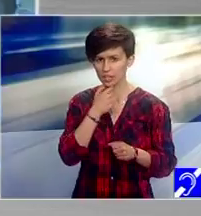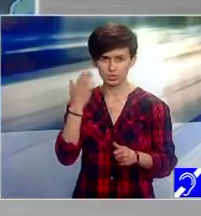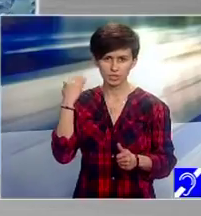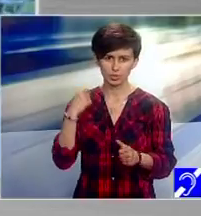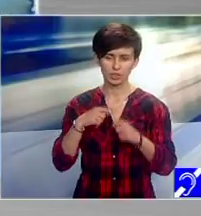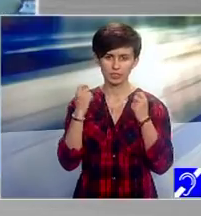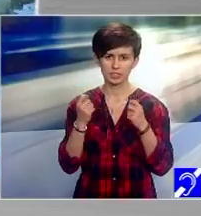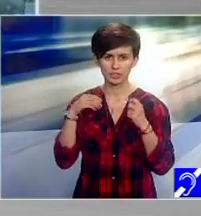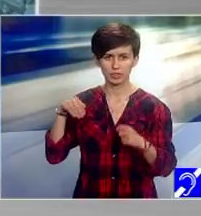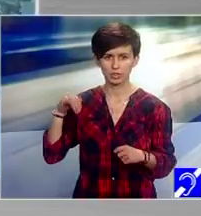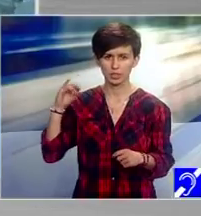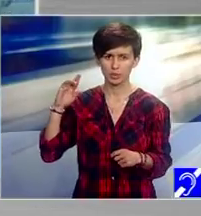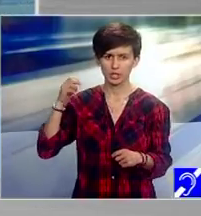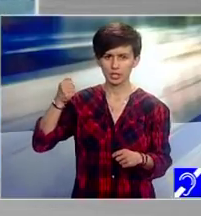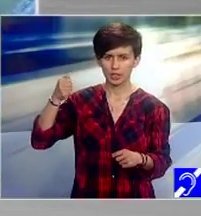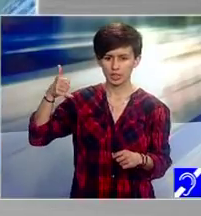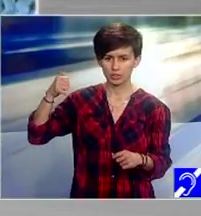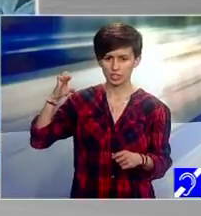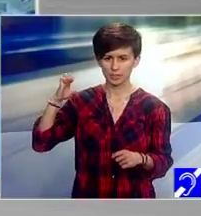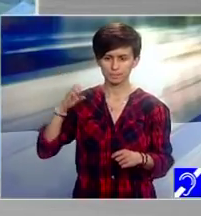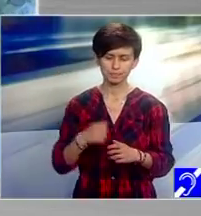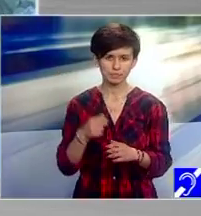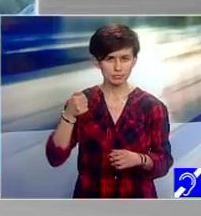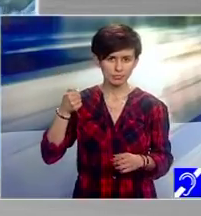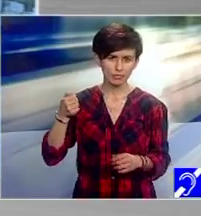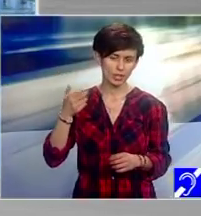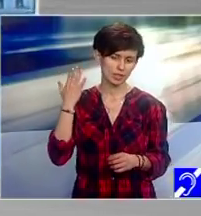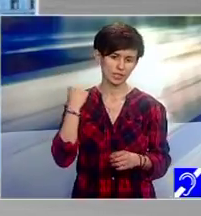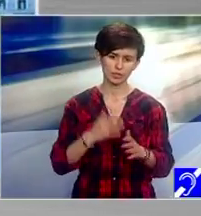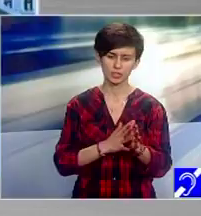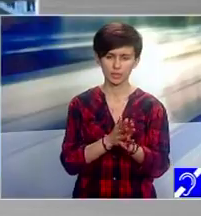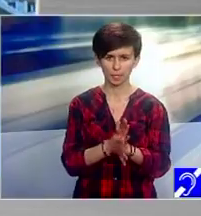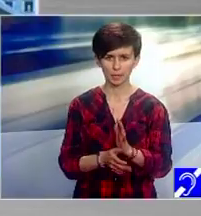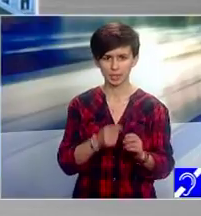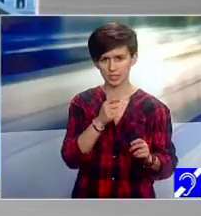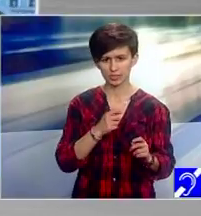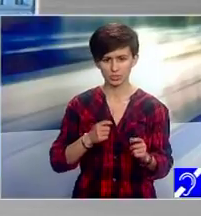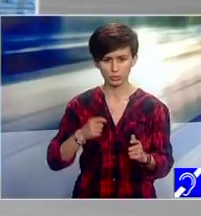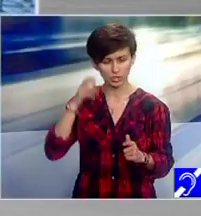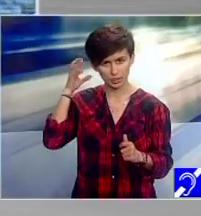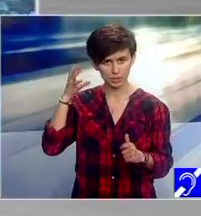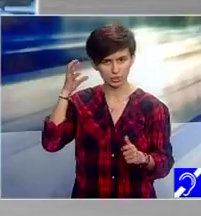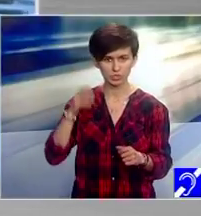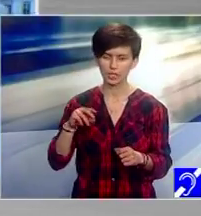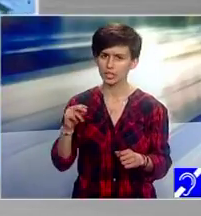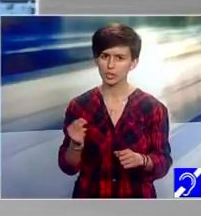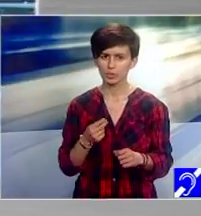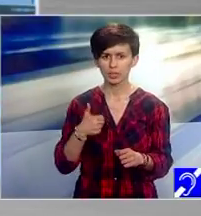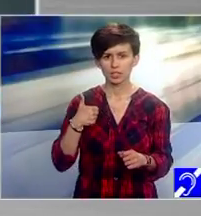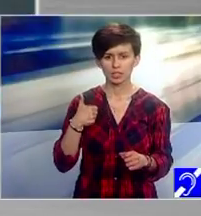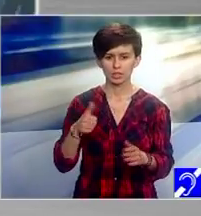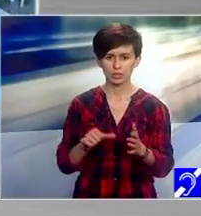cadrul festivalului Miraje. Andrada, de altfel, a fost implicată și într-un proiect radiofonic extraordinar, o mie și una de